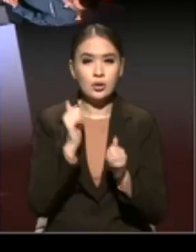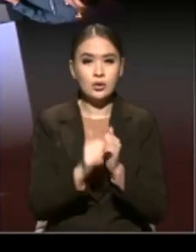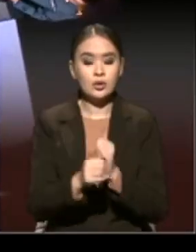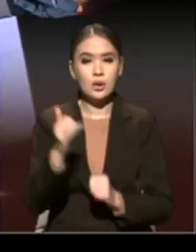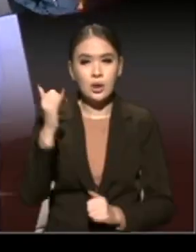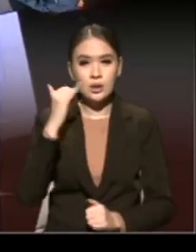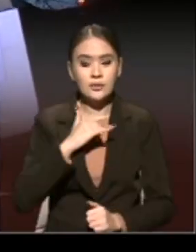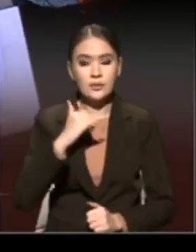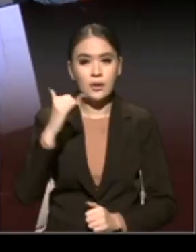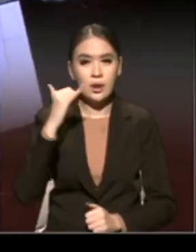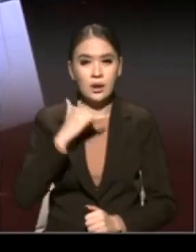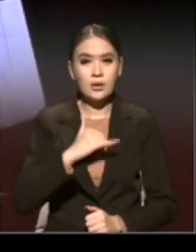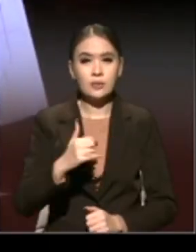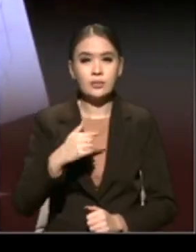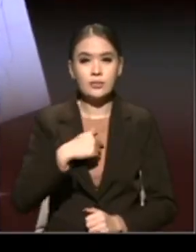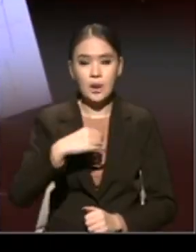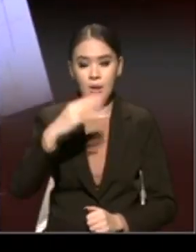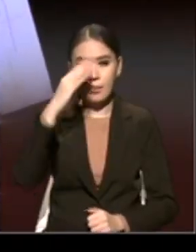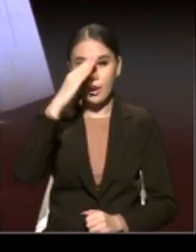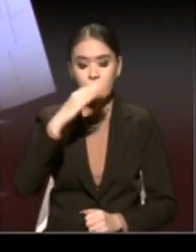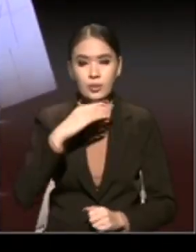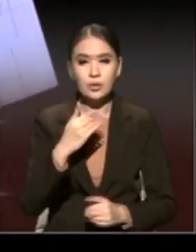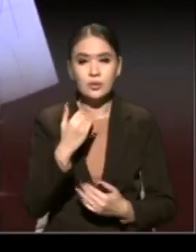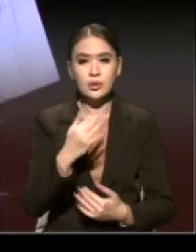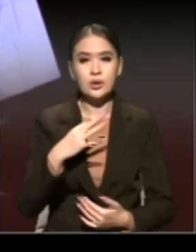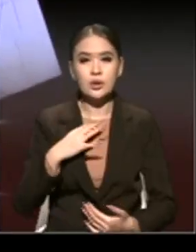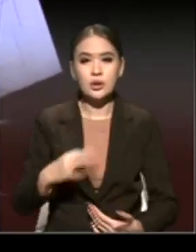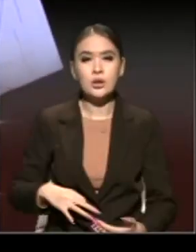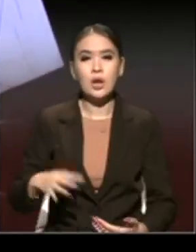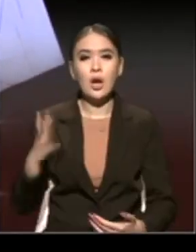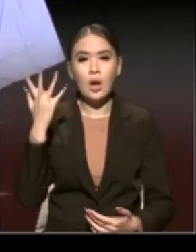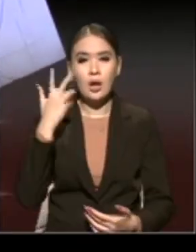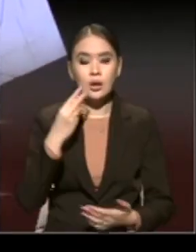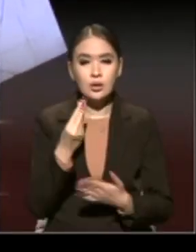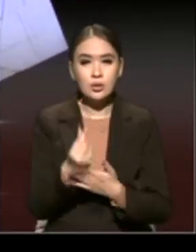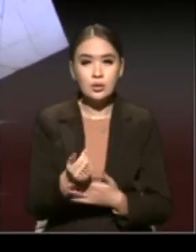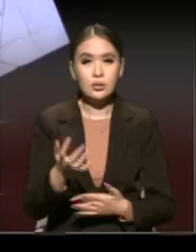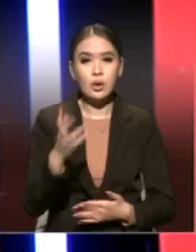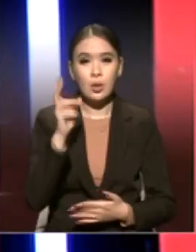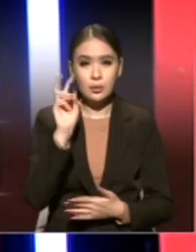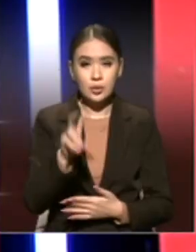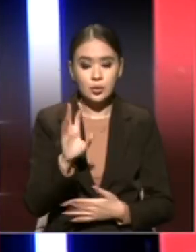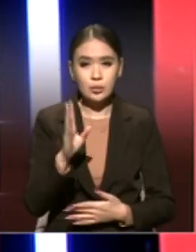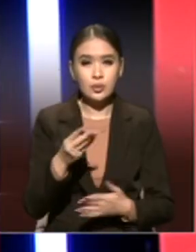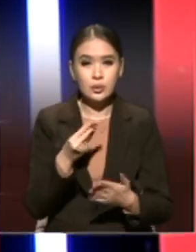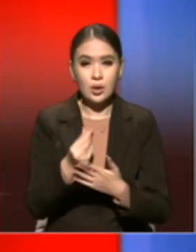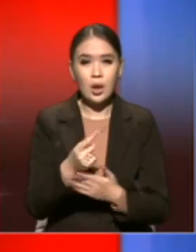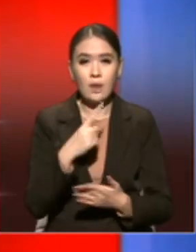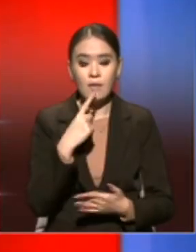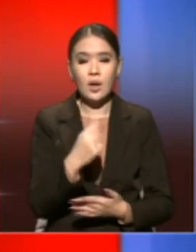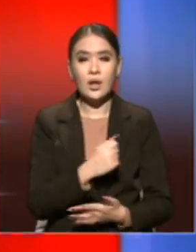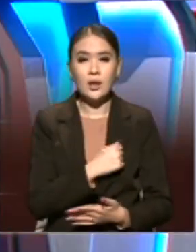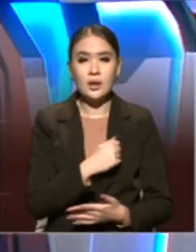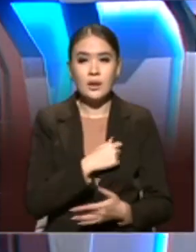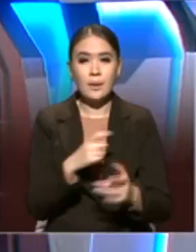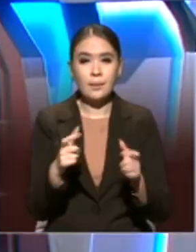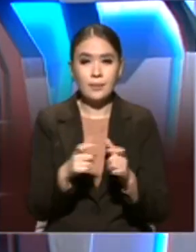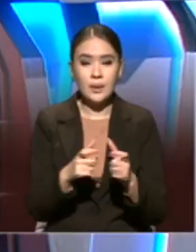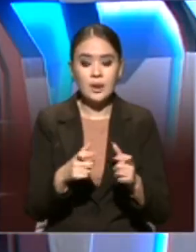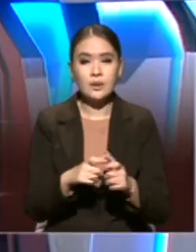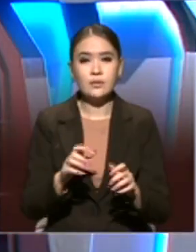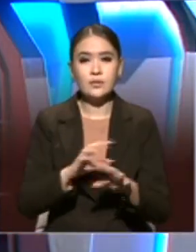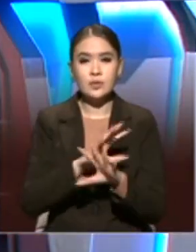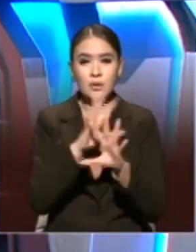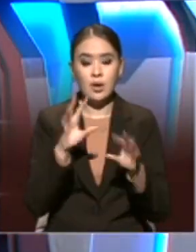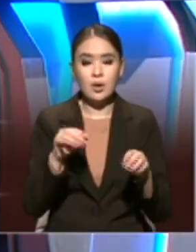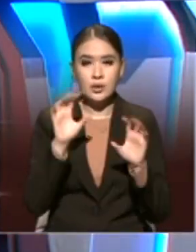етеді. Мен әкесімін. Мына ұлымыз қашан төлейді, қашан төлейді? Мен кегеннен кейін төледі, оны ана военный неден бәрін уже банкілерге звонит